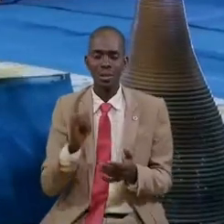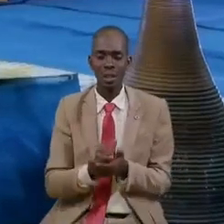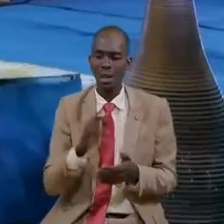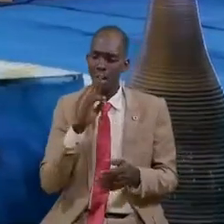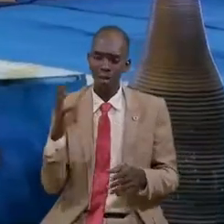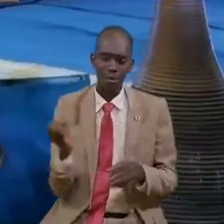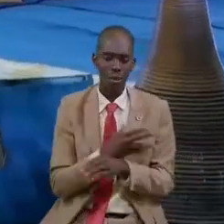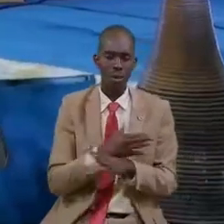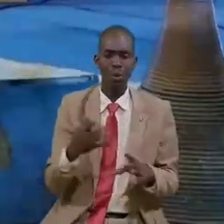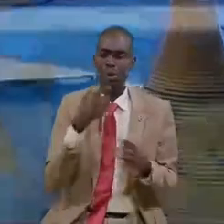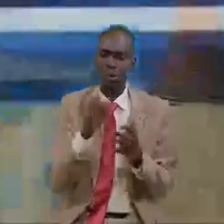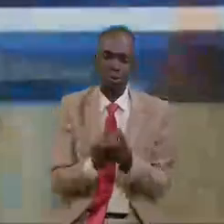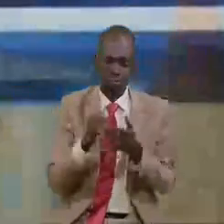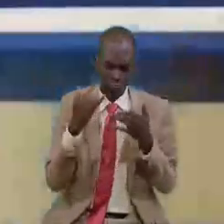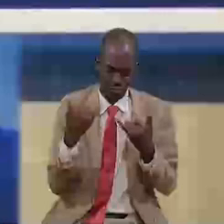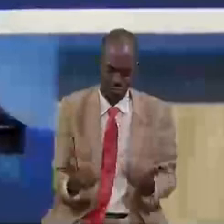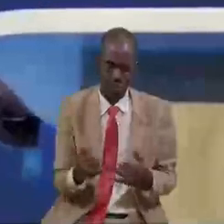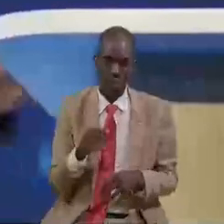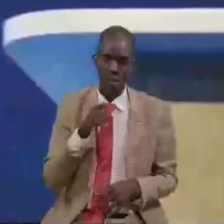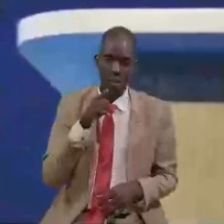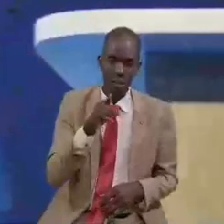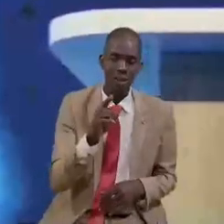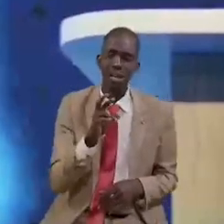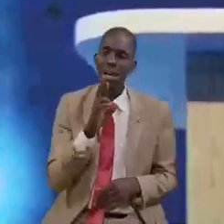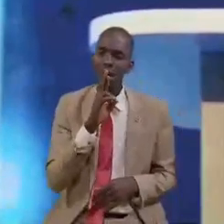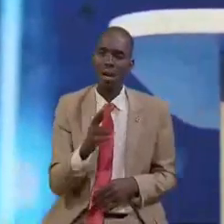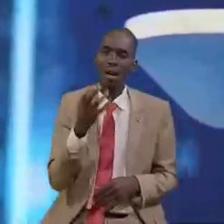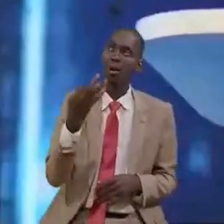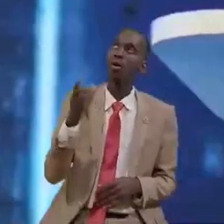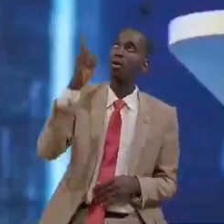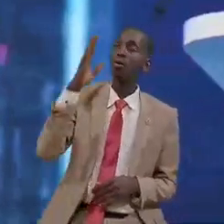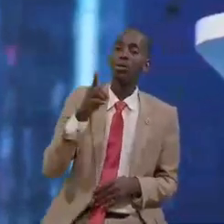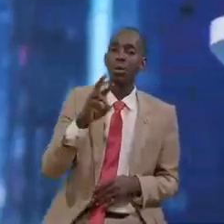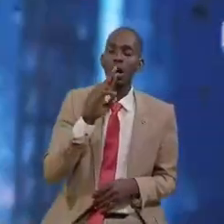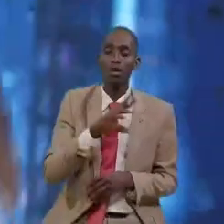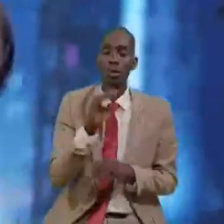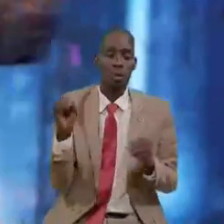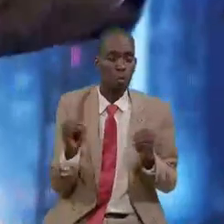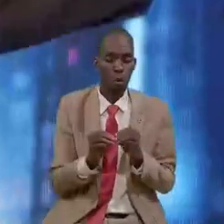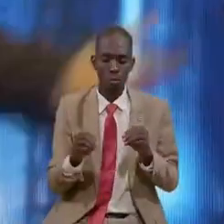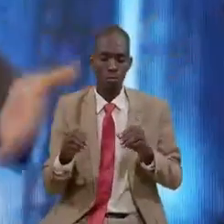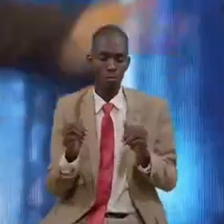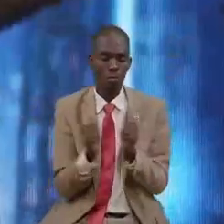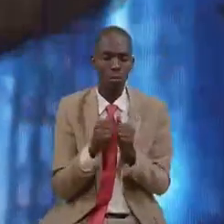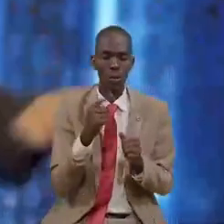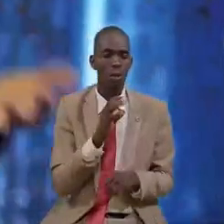dit, vous êtes de Dieu. Vous n'appartenez plus à l'occultisme.